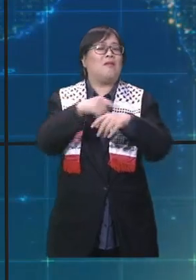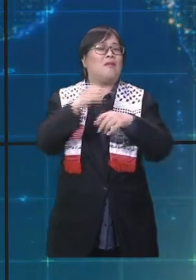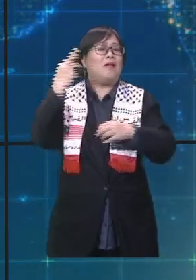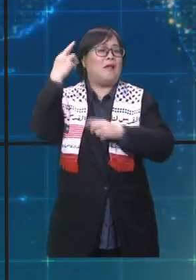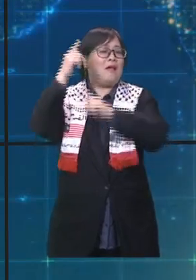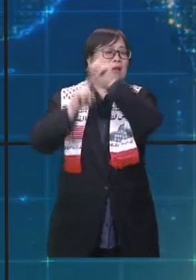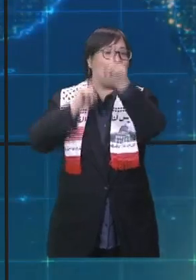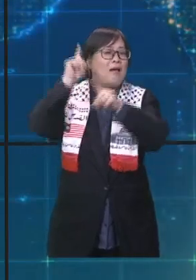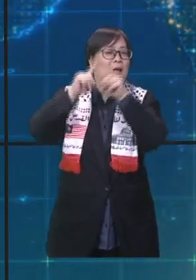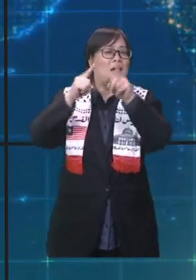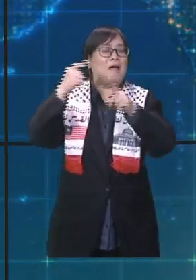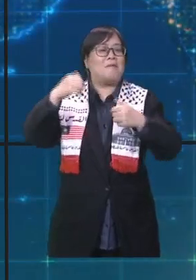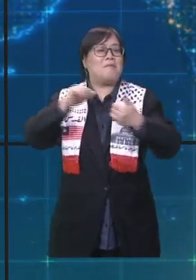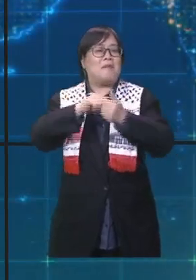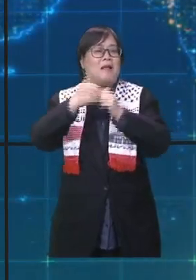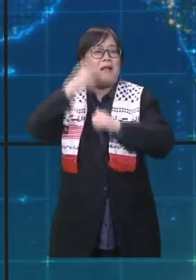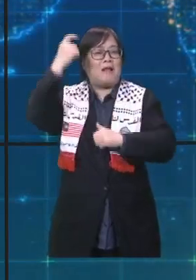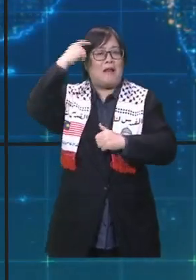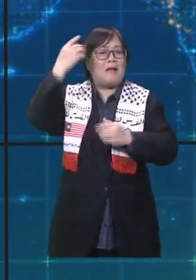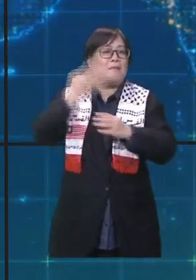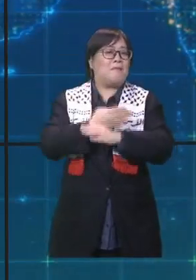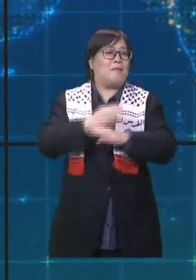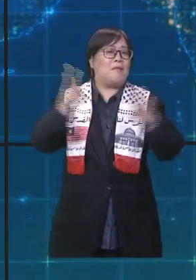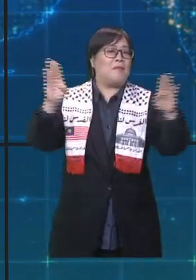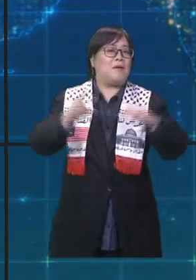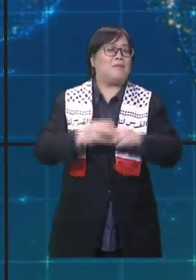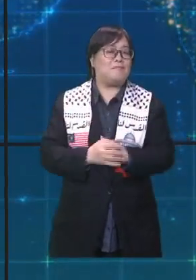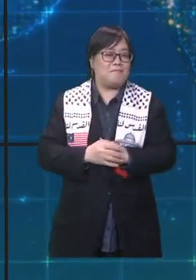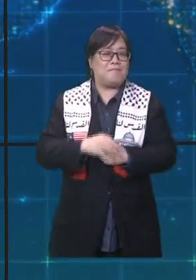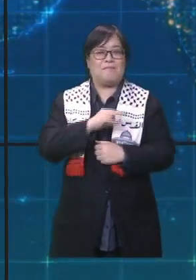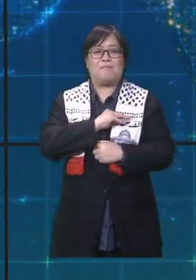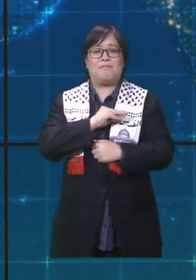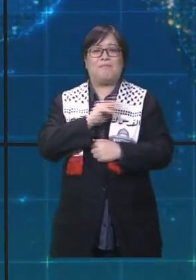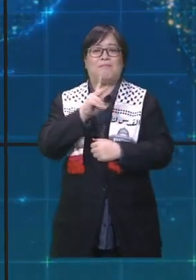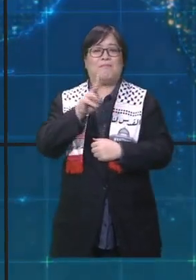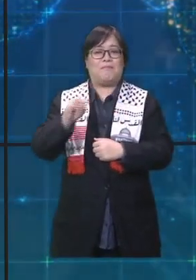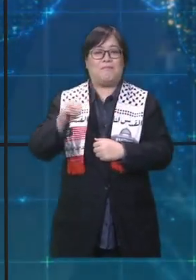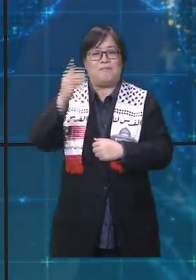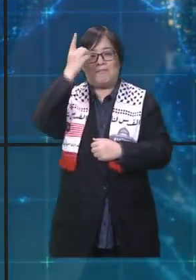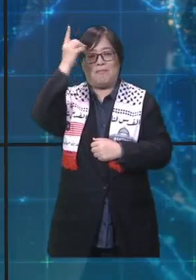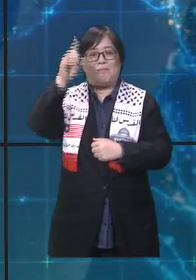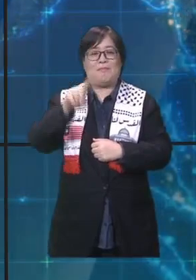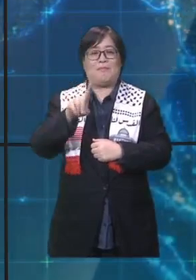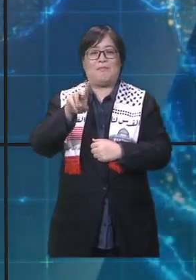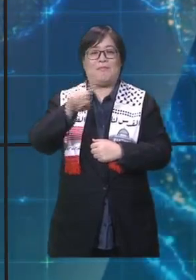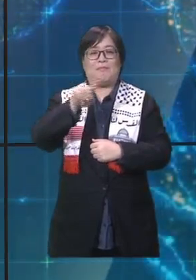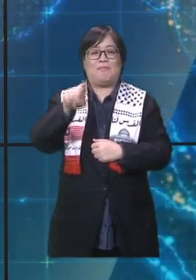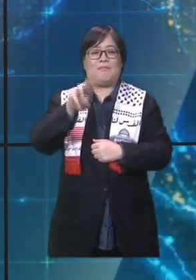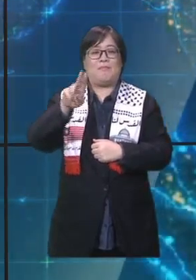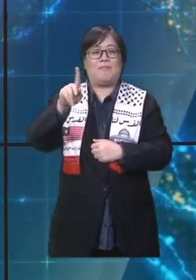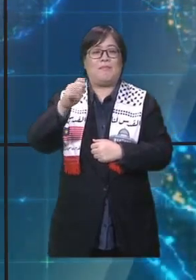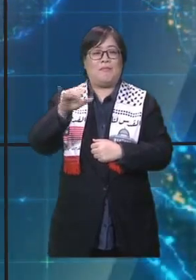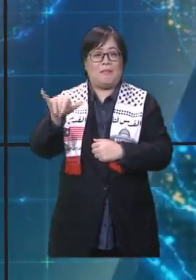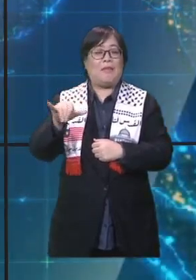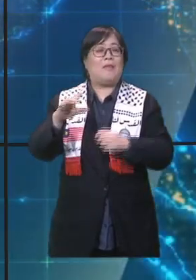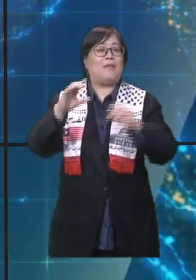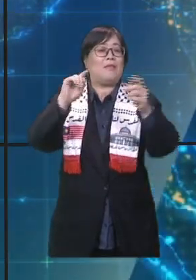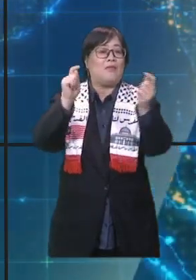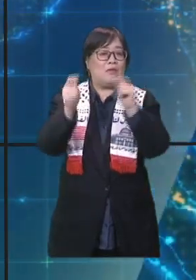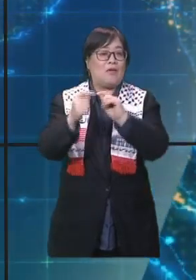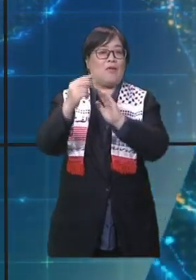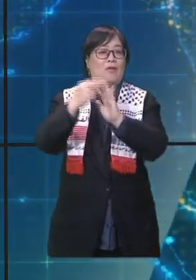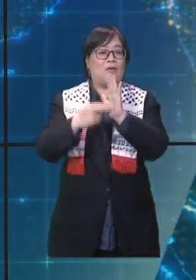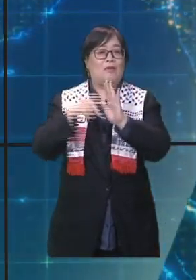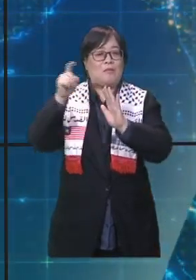menggunakan tiket kesihatan mental untuk bebas daripada hukuman berat menteri kesihatan Datuk Seri Dr zulfli Amad berkata sebarang pindaan